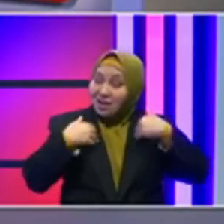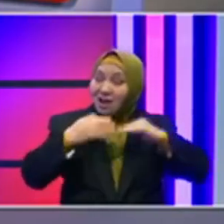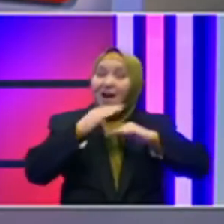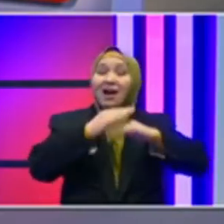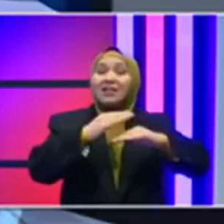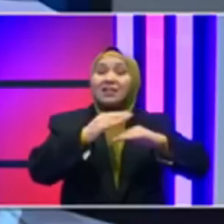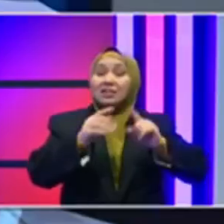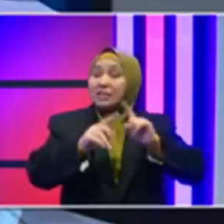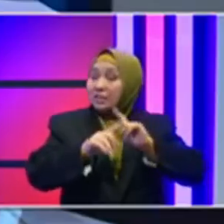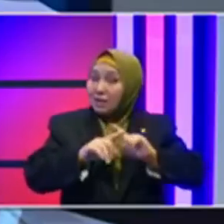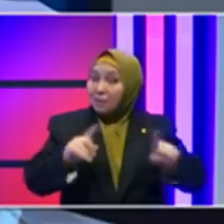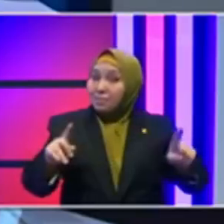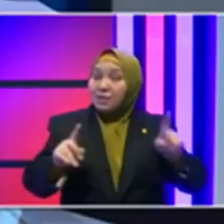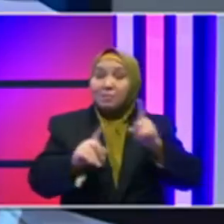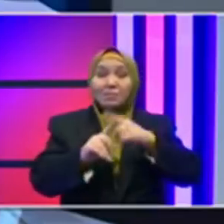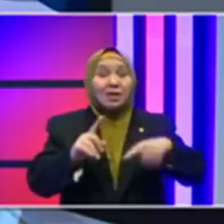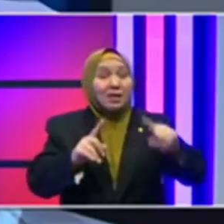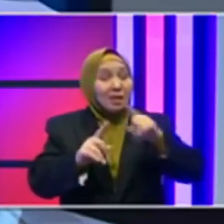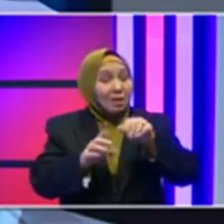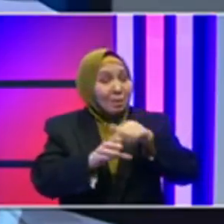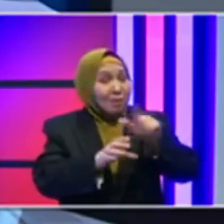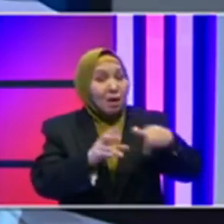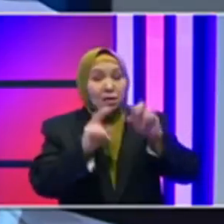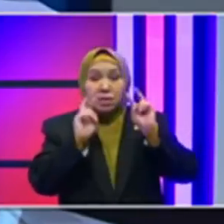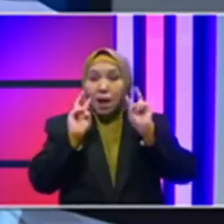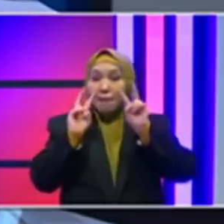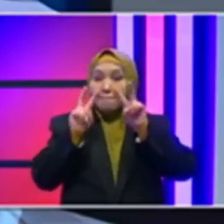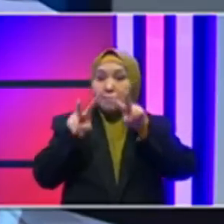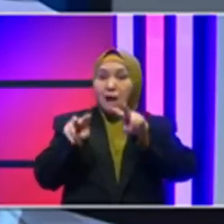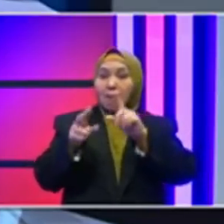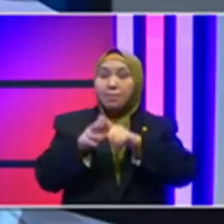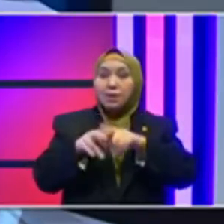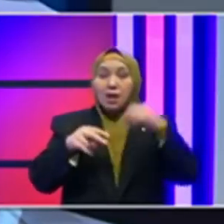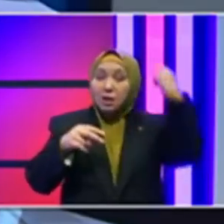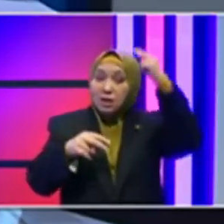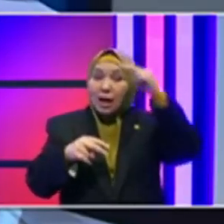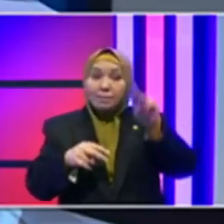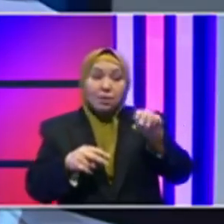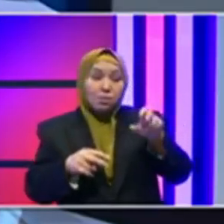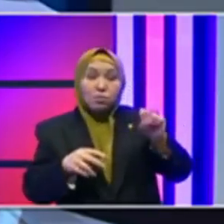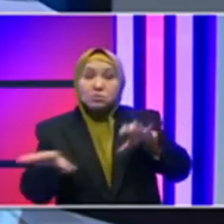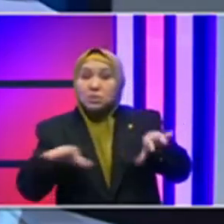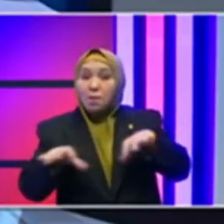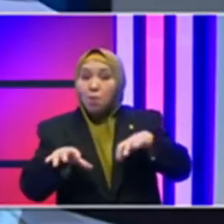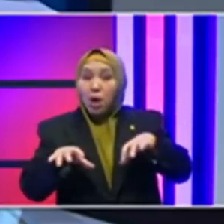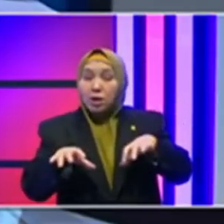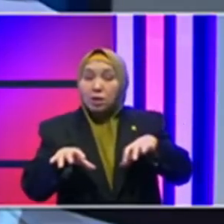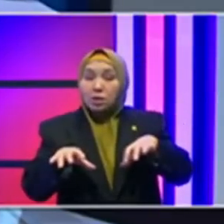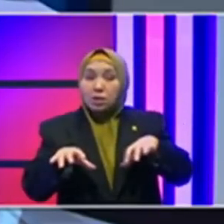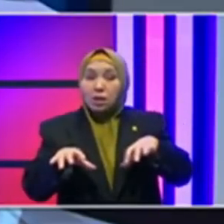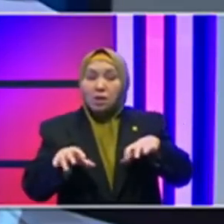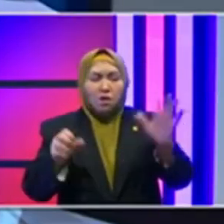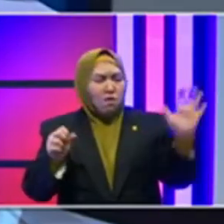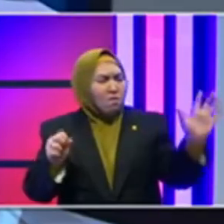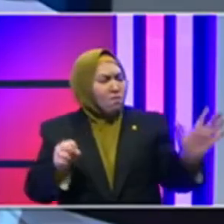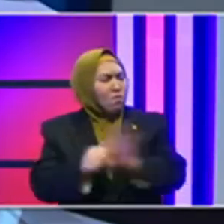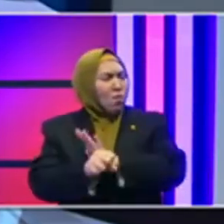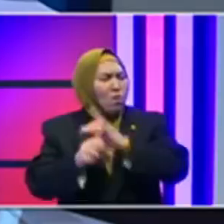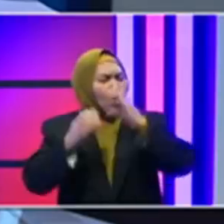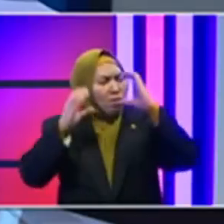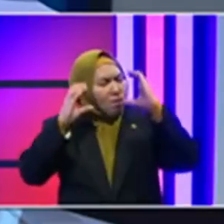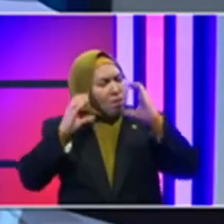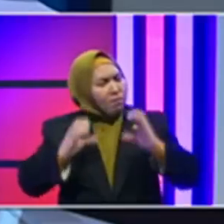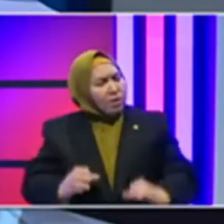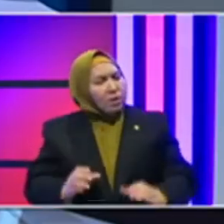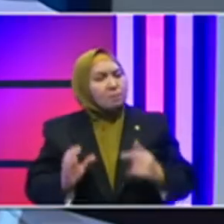tetapi bilamana mereka lihat apa yang Nabi Musa Alaihissalam melakukan mereka dengan penuh yakin bahwa